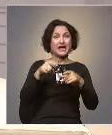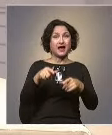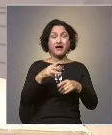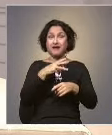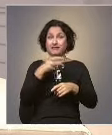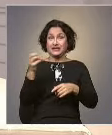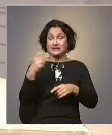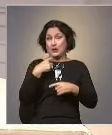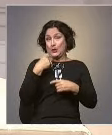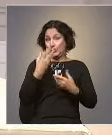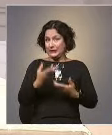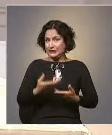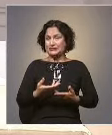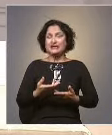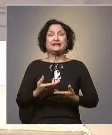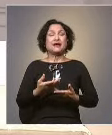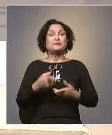годишнина в